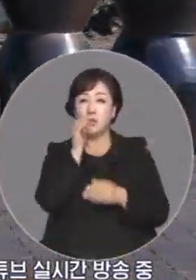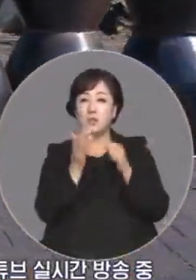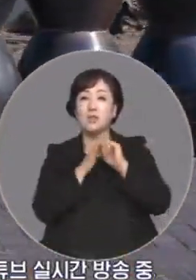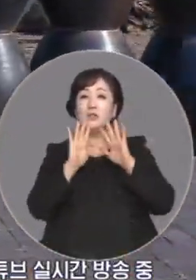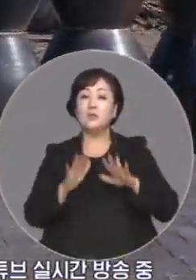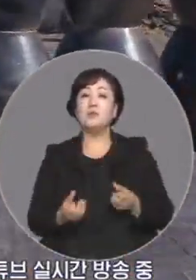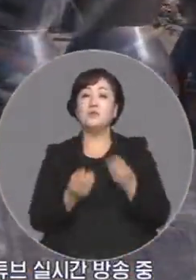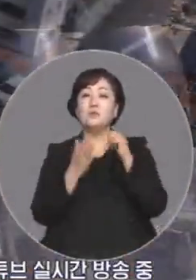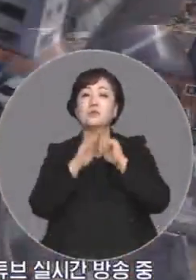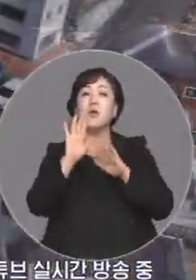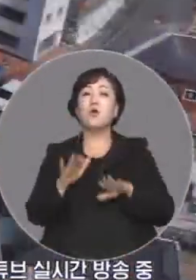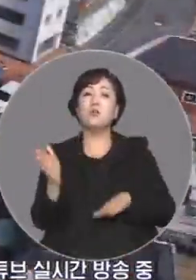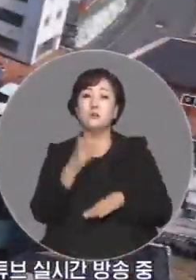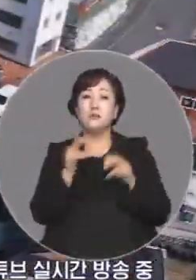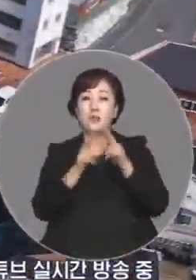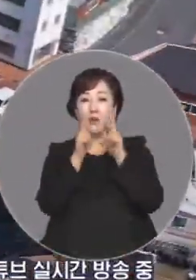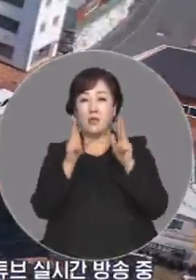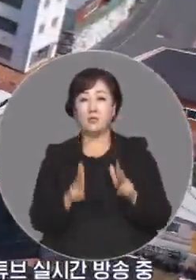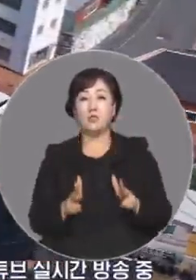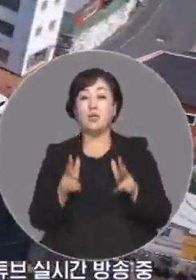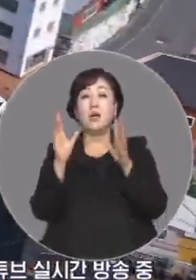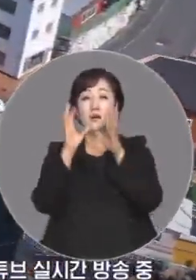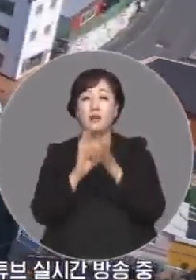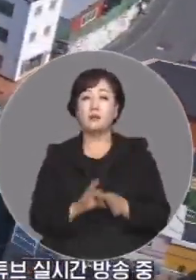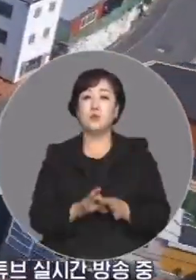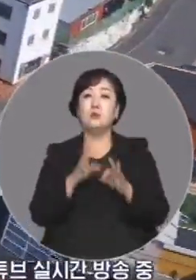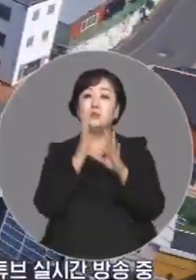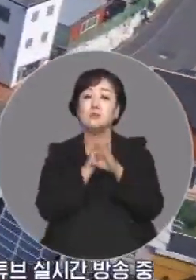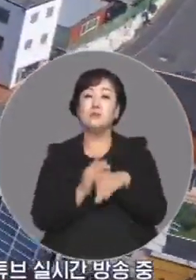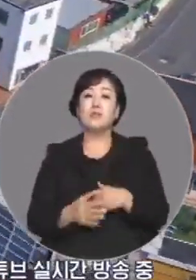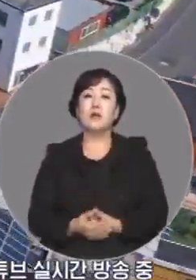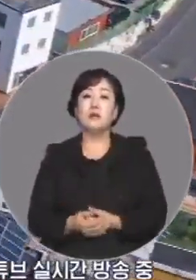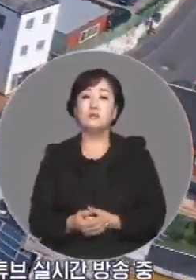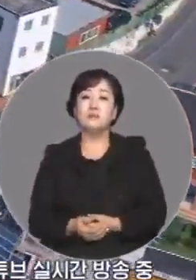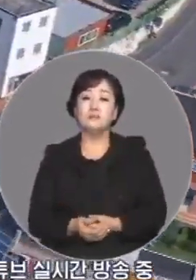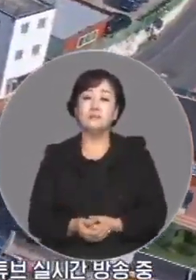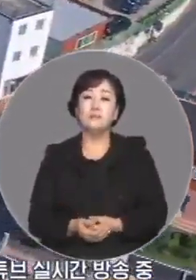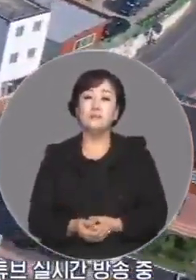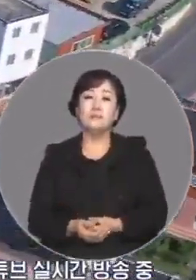축제는 오늘부터 일주일 동안 이어집니다. UBC 뉴스 김예은입니다.